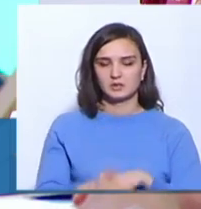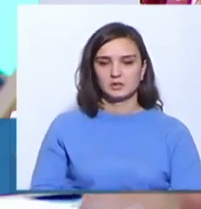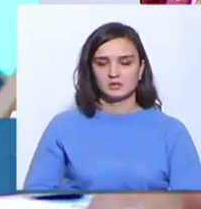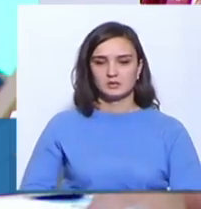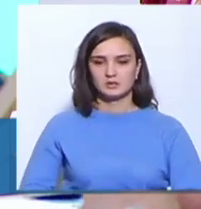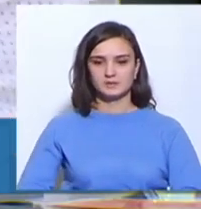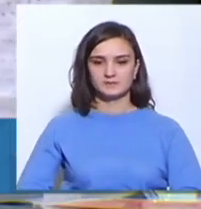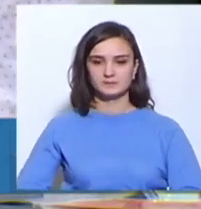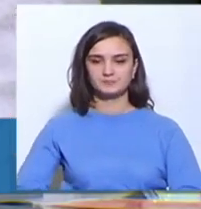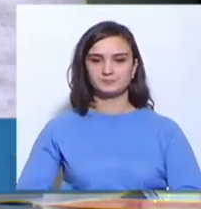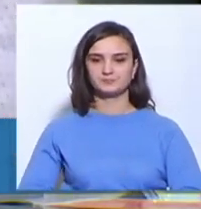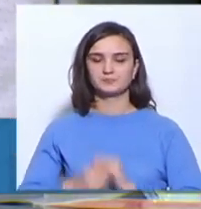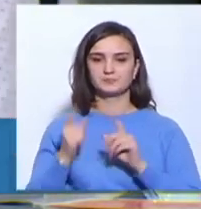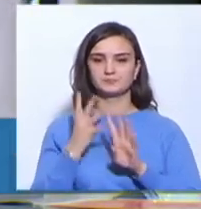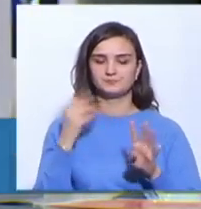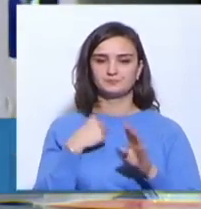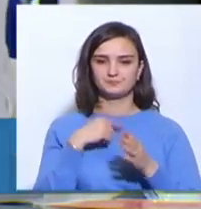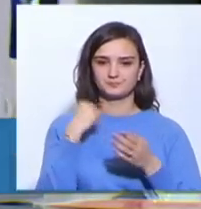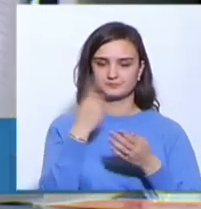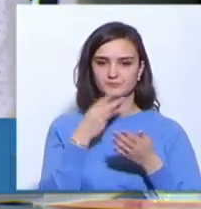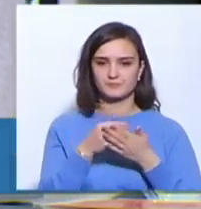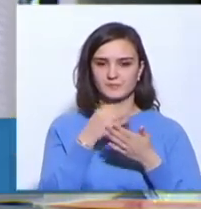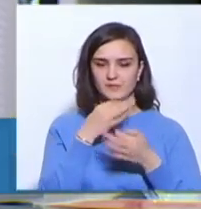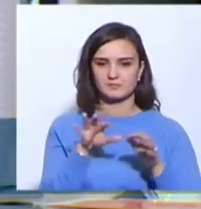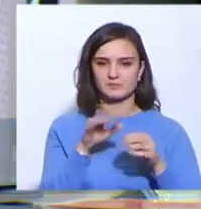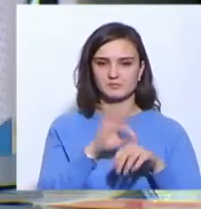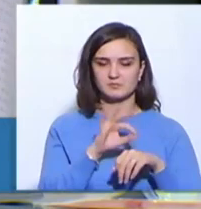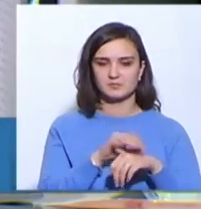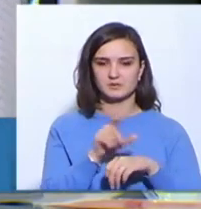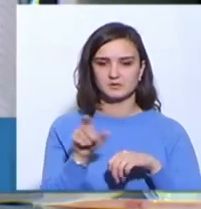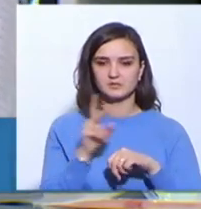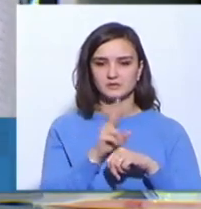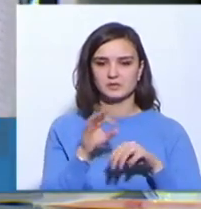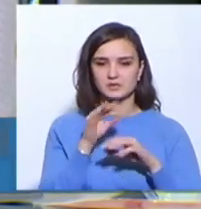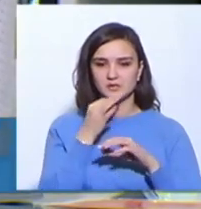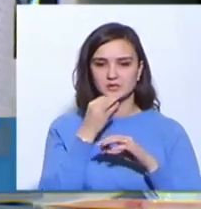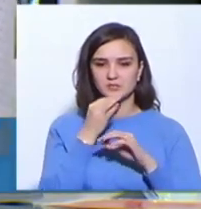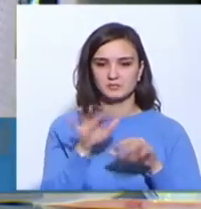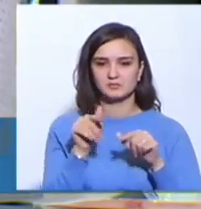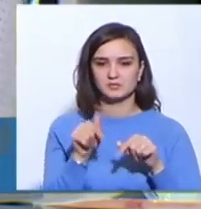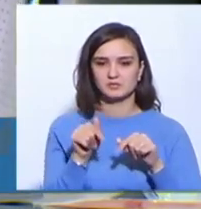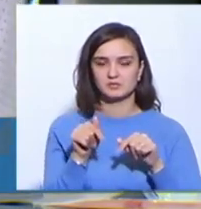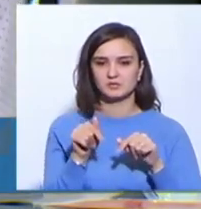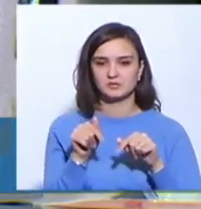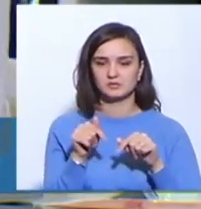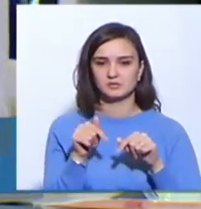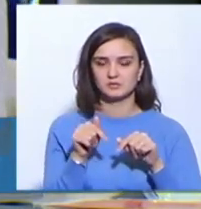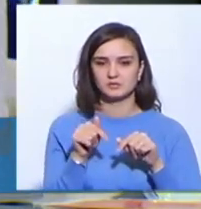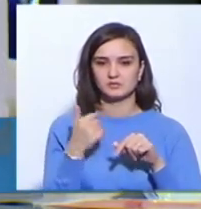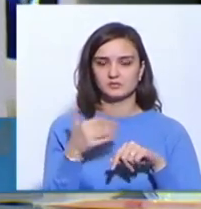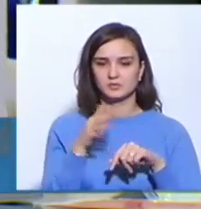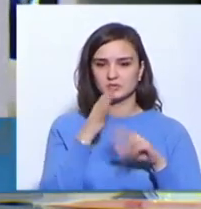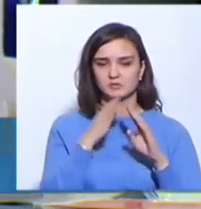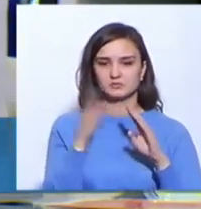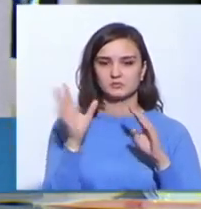მოკლედ ვიტყვი, პირველ რიგში მე პირადად ნებისმიერ პაციენტს, რომელიც ნებისმიერი ჩივილით არ მოხვდება ჩემთან და არის 50 წლის